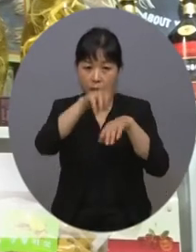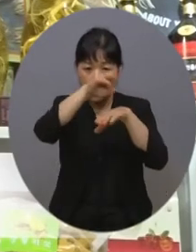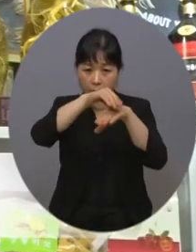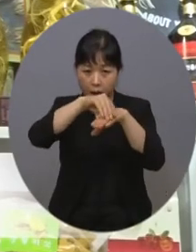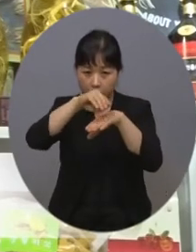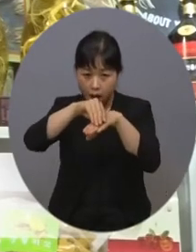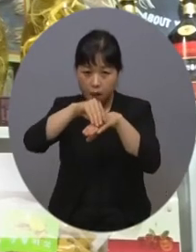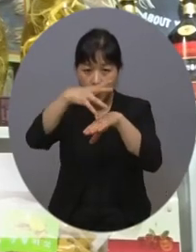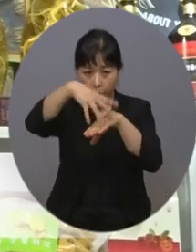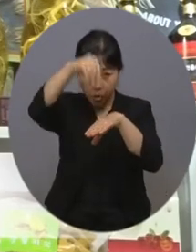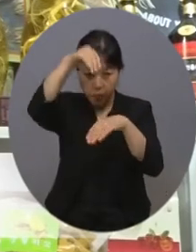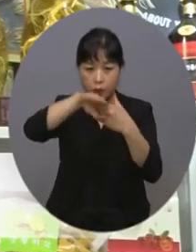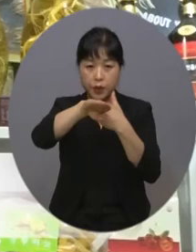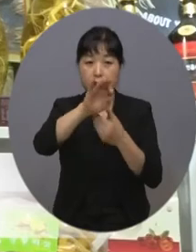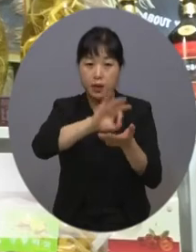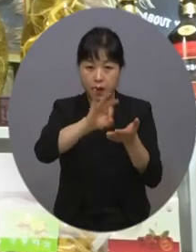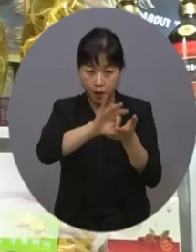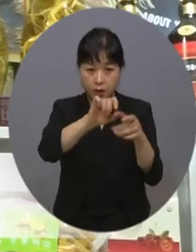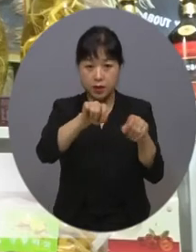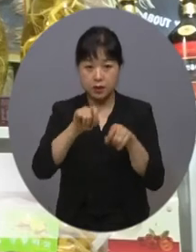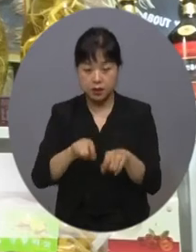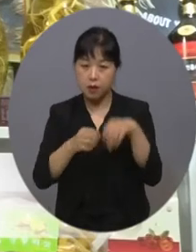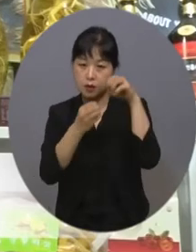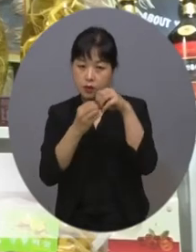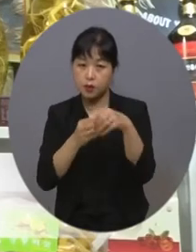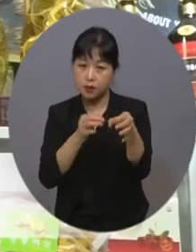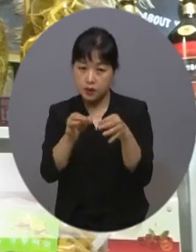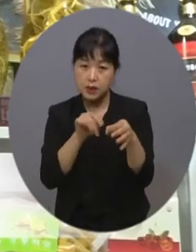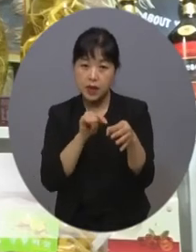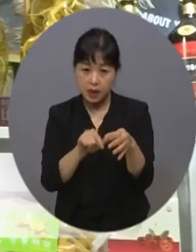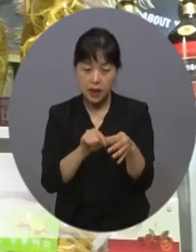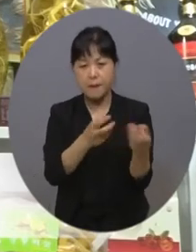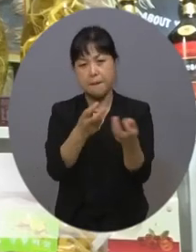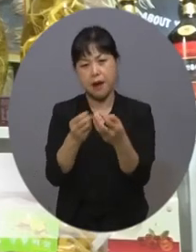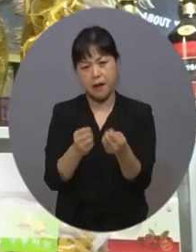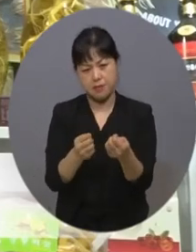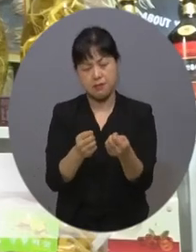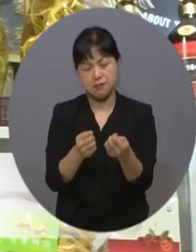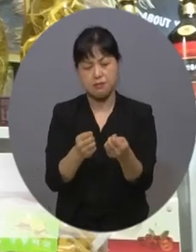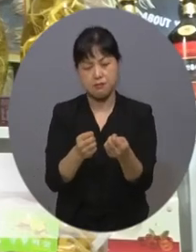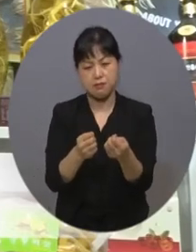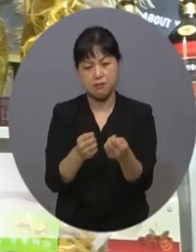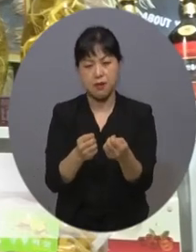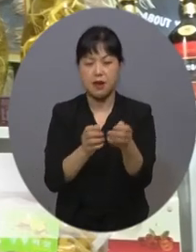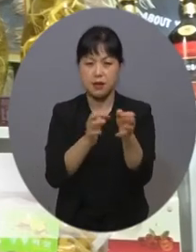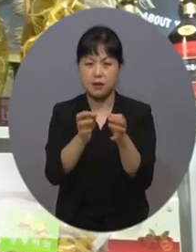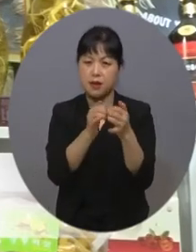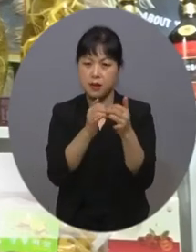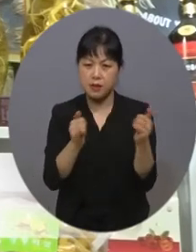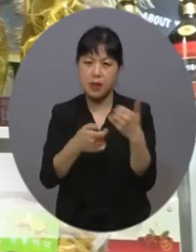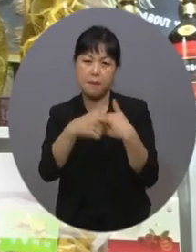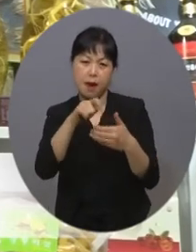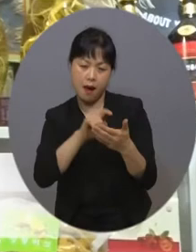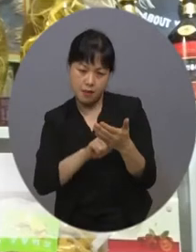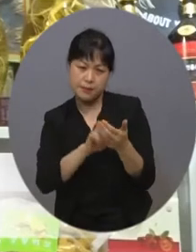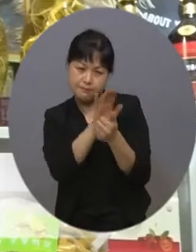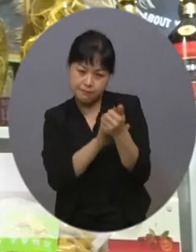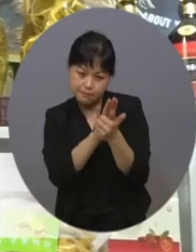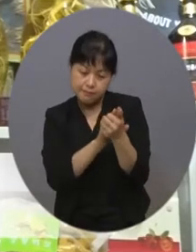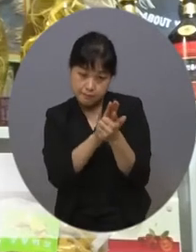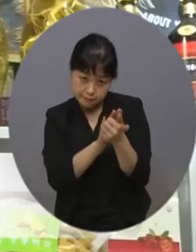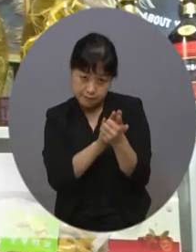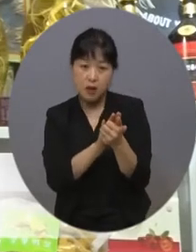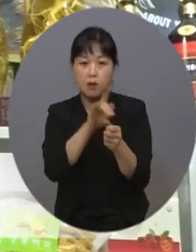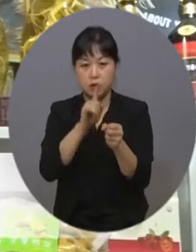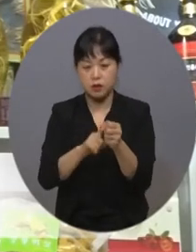드시지. 네, 우리 전통시장의 모든 상인 여러분의 마음을 말리고자 제가 열심히 홍보하고